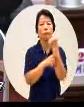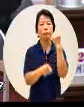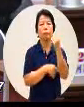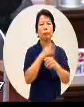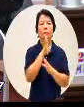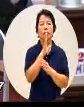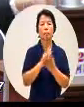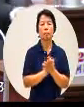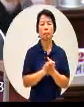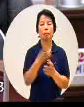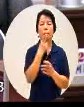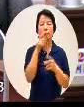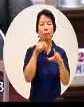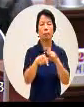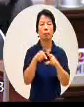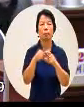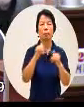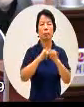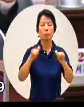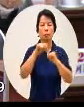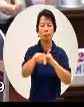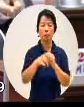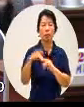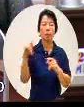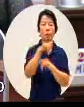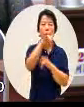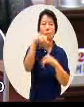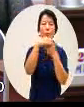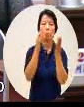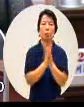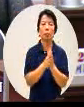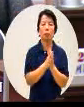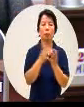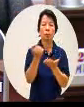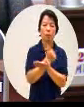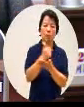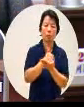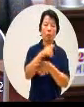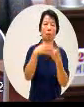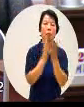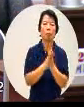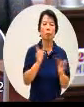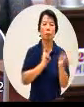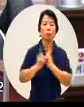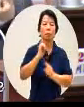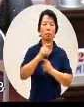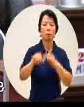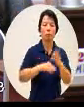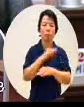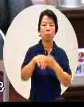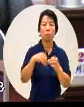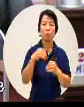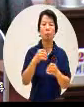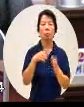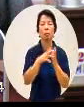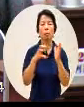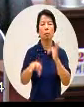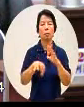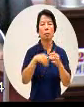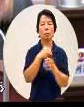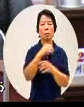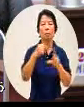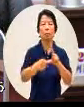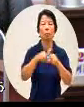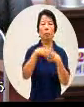亞太運營中心海空經貿城自由經濟示範區雖然換了一個口號其實